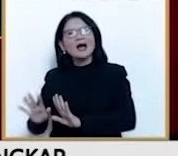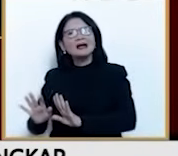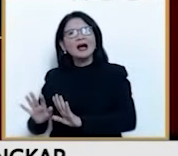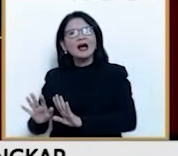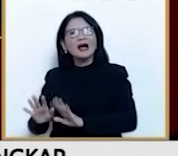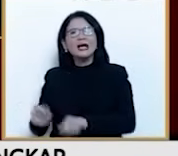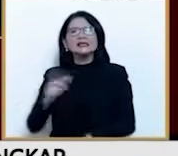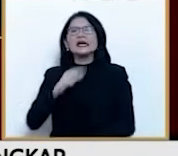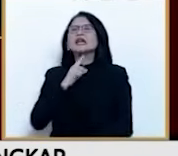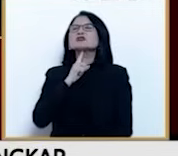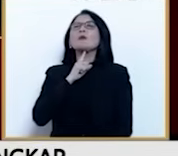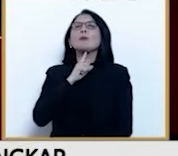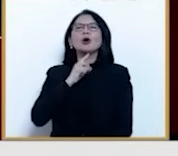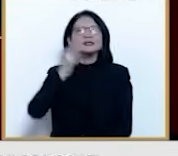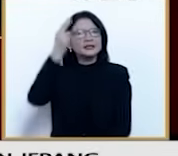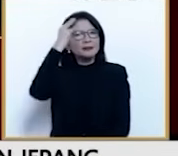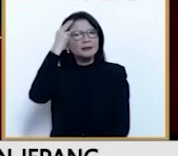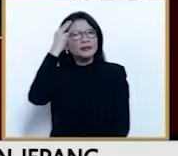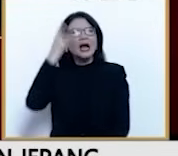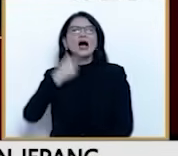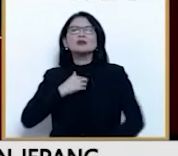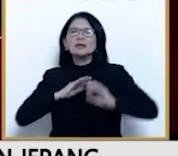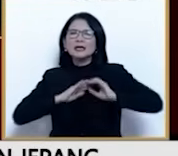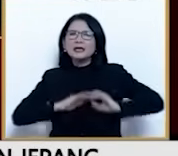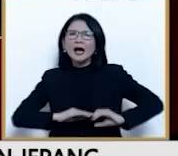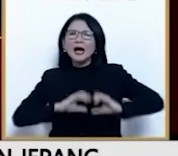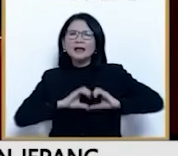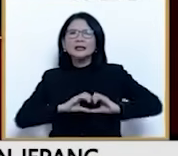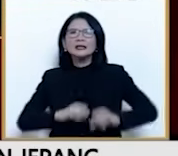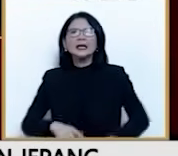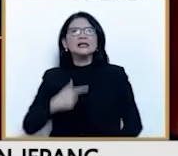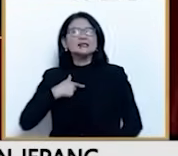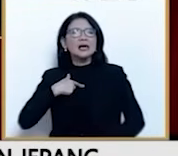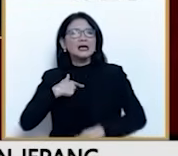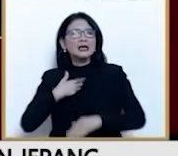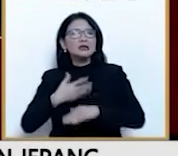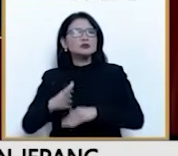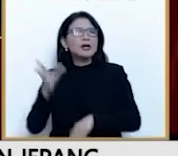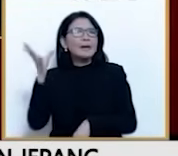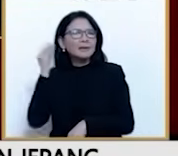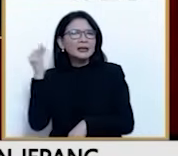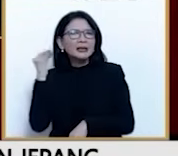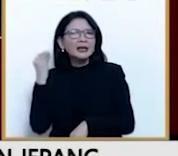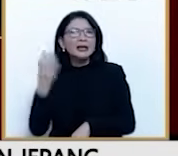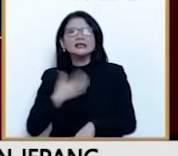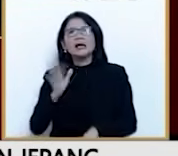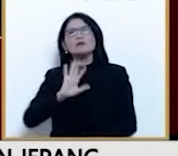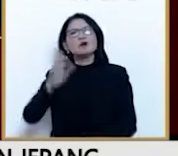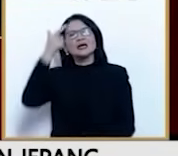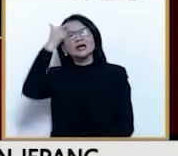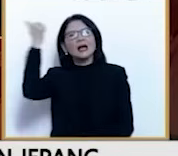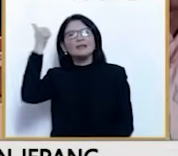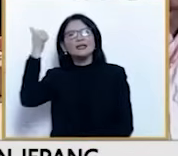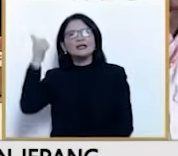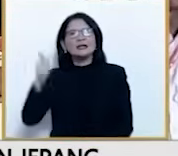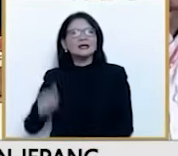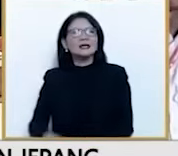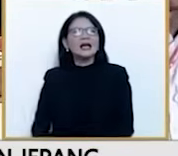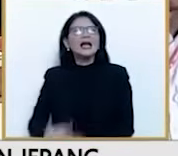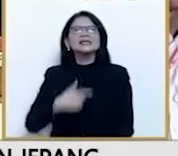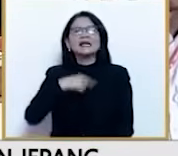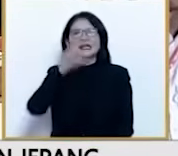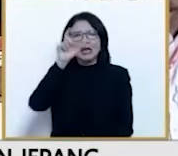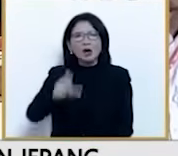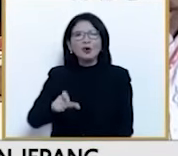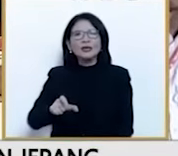tidak boleh sombong jadi pemimpin, harus rendah hati. Saya akan terus mendengar, saya bukan orang pintar. Saya orang